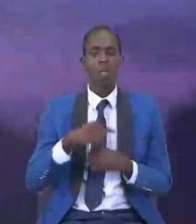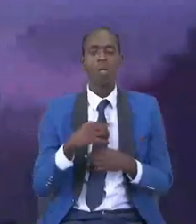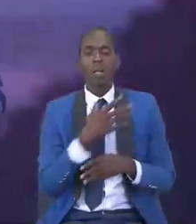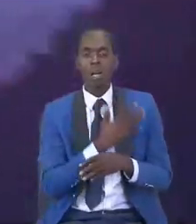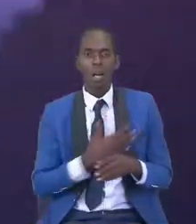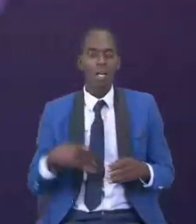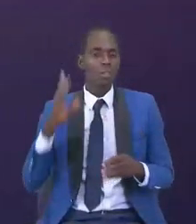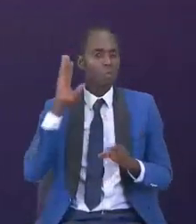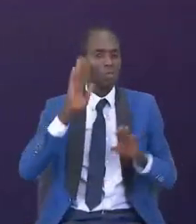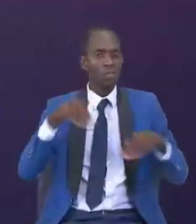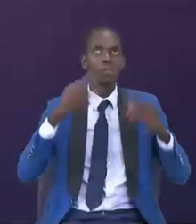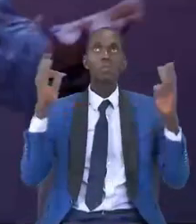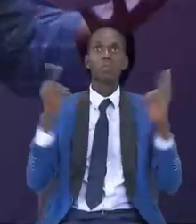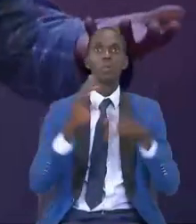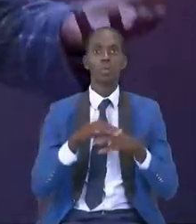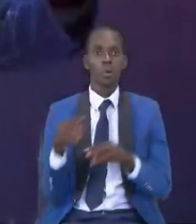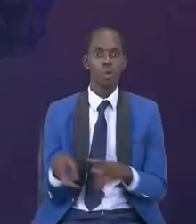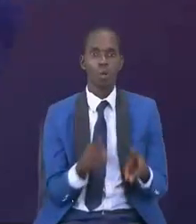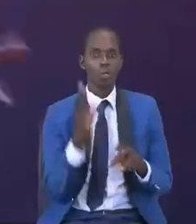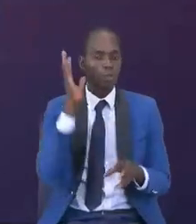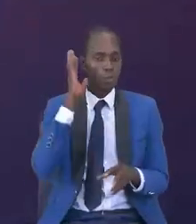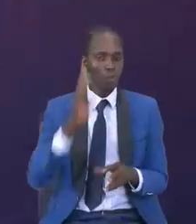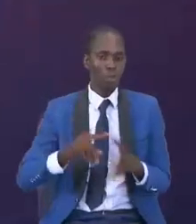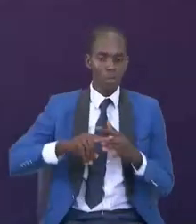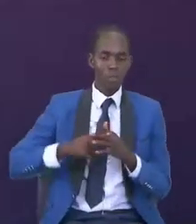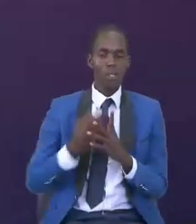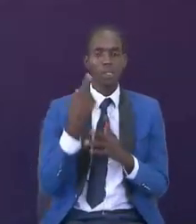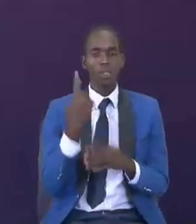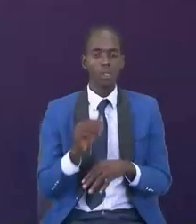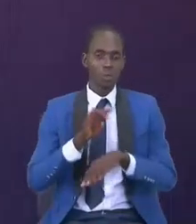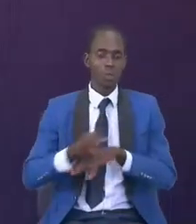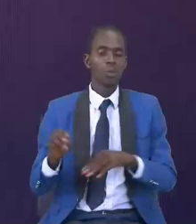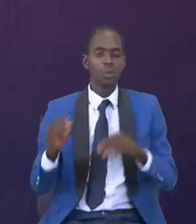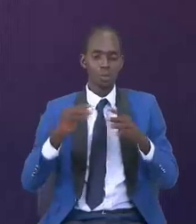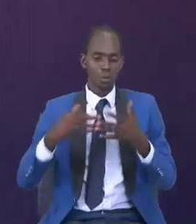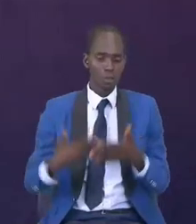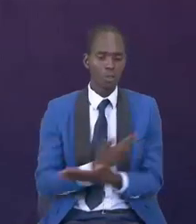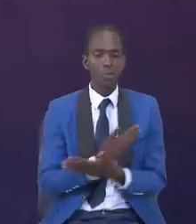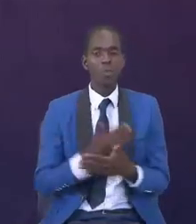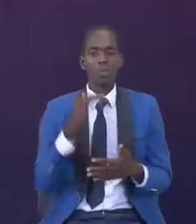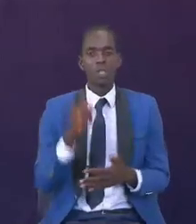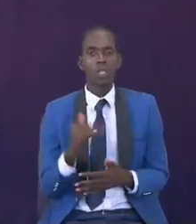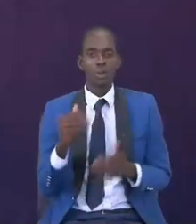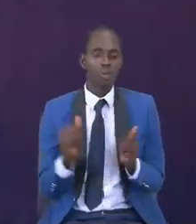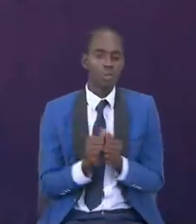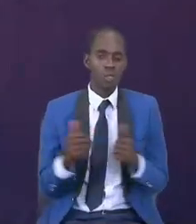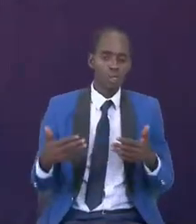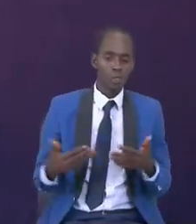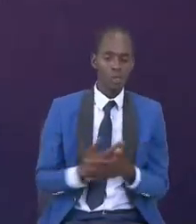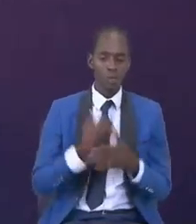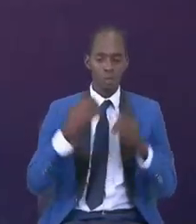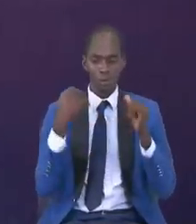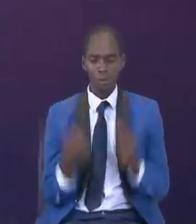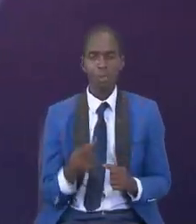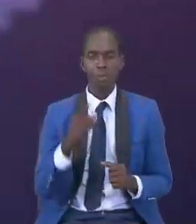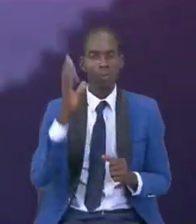Et tu pourras maintenant reprendre le ministère à nouveau avec une nouvelle force, avec une nouvelle vigueur. Et tu vas commencer avec une